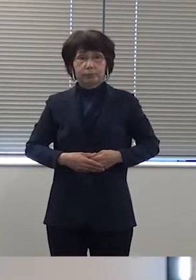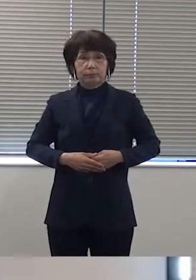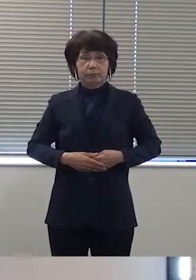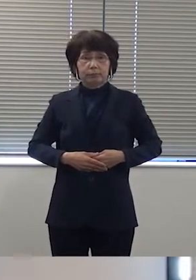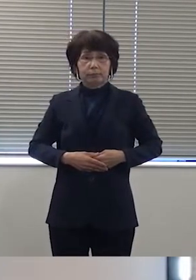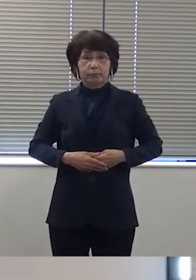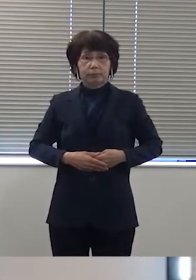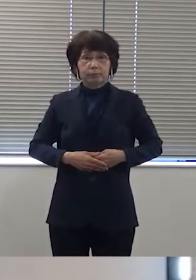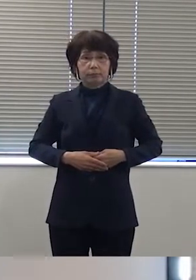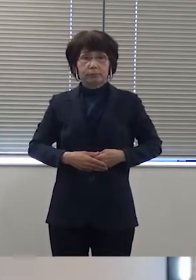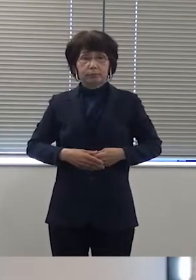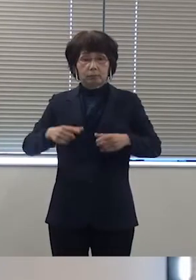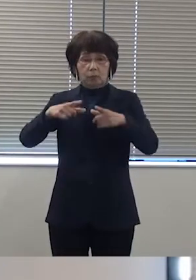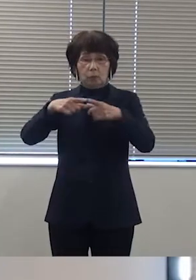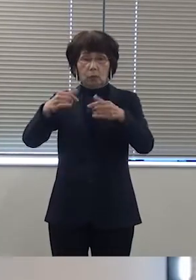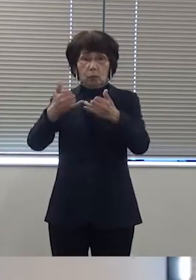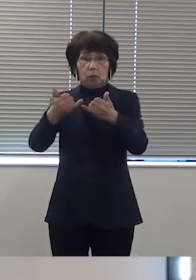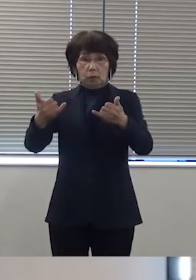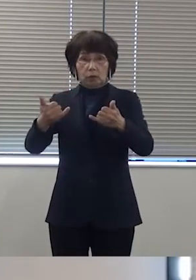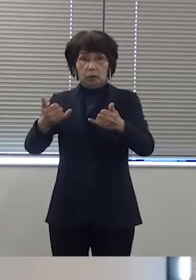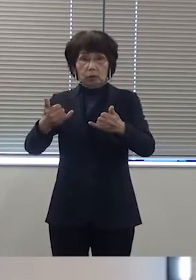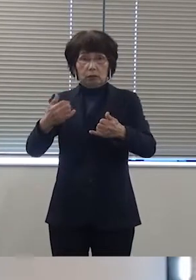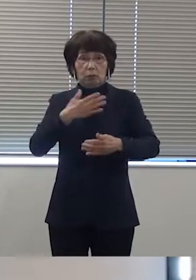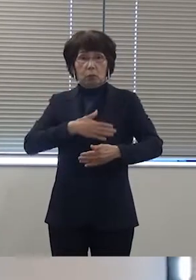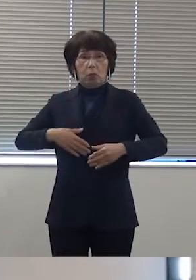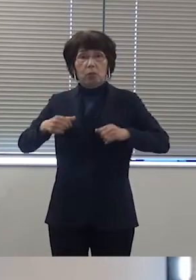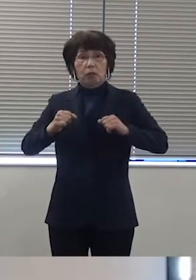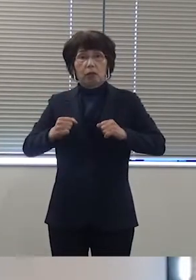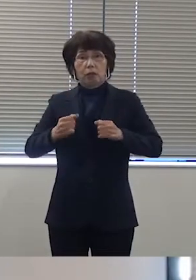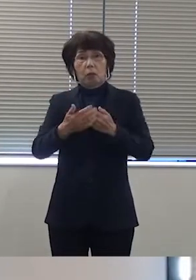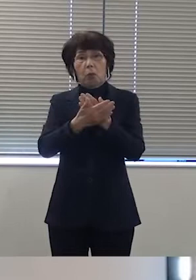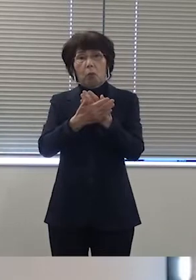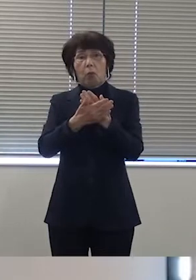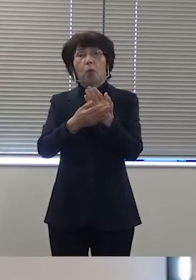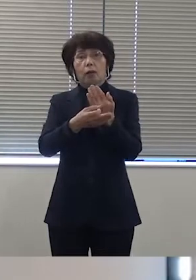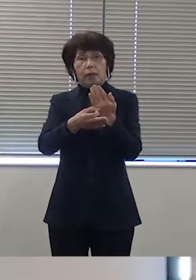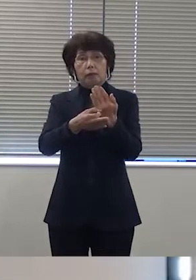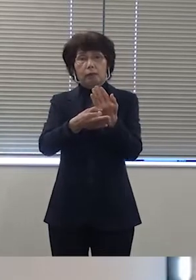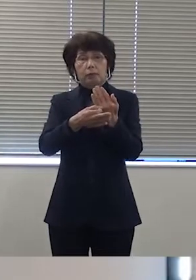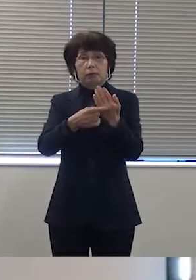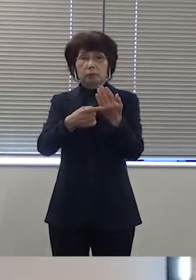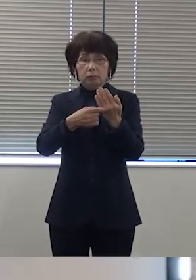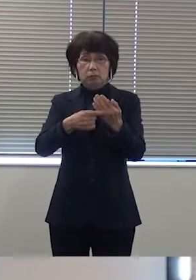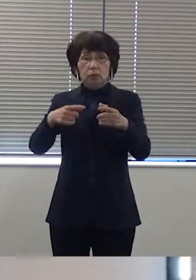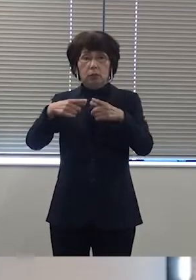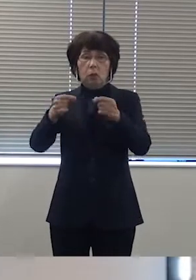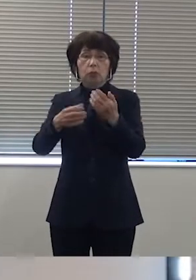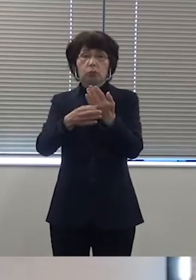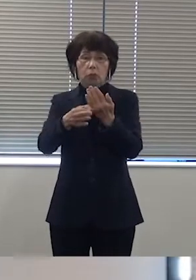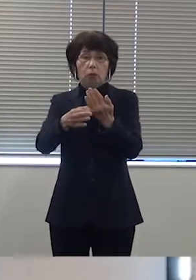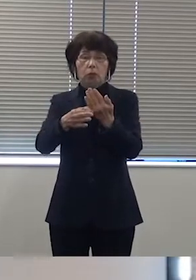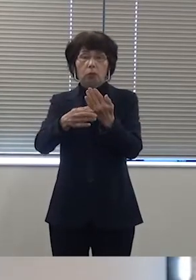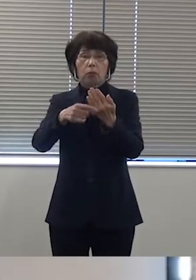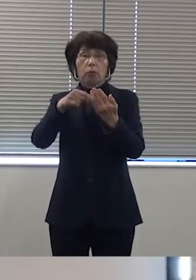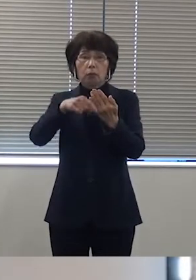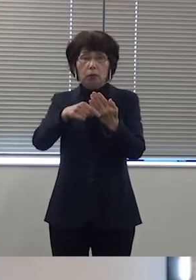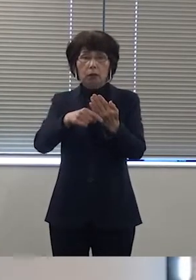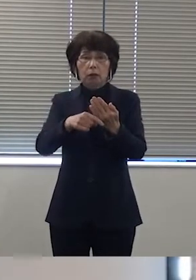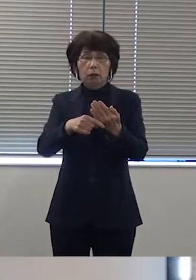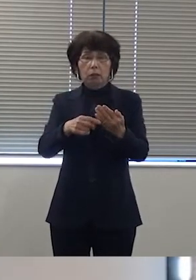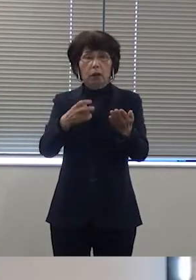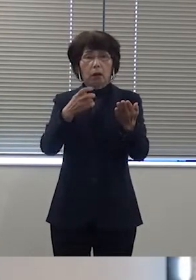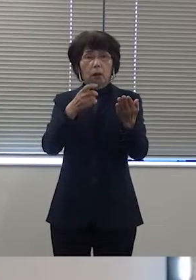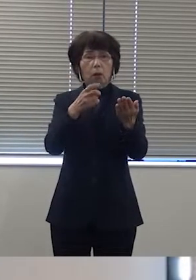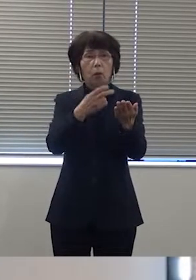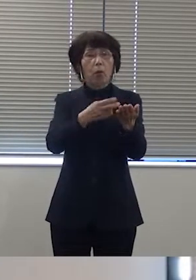保険なんですが、国保につきましてはですね、まあ、一つは法律改正がありまして、保守の場合1